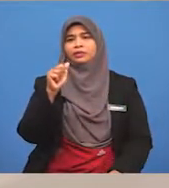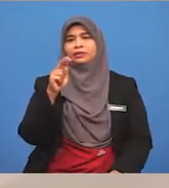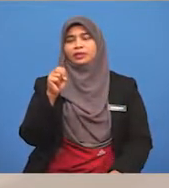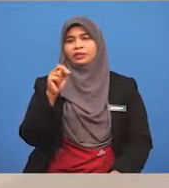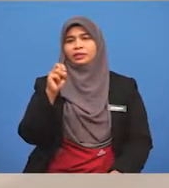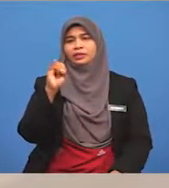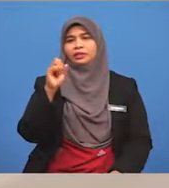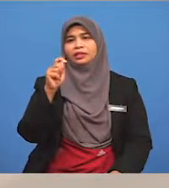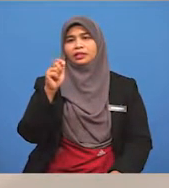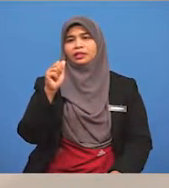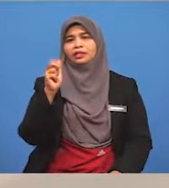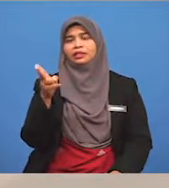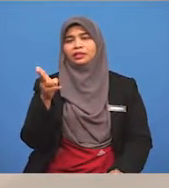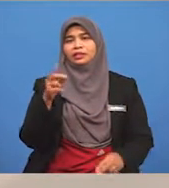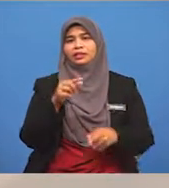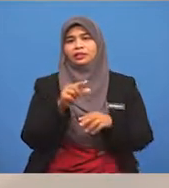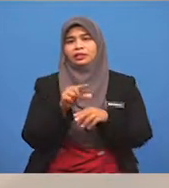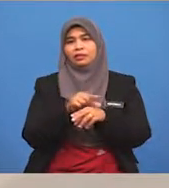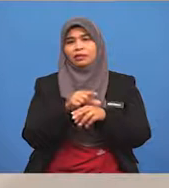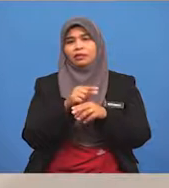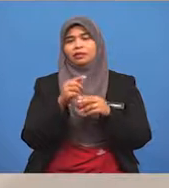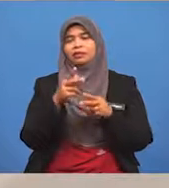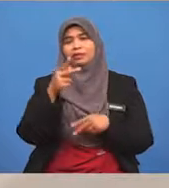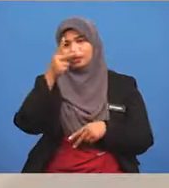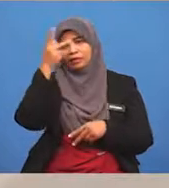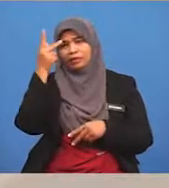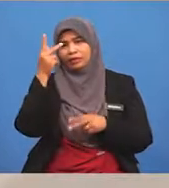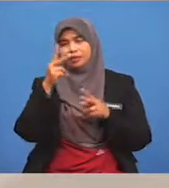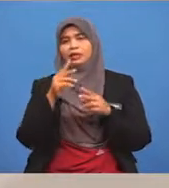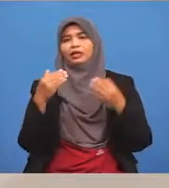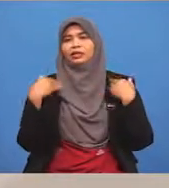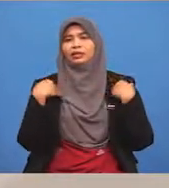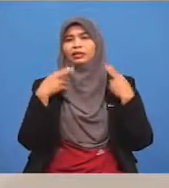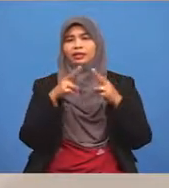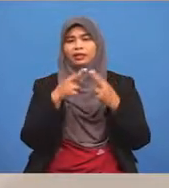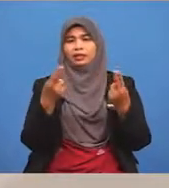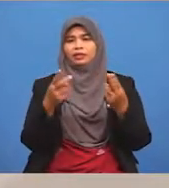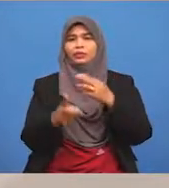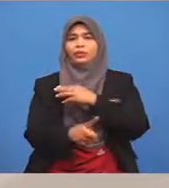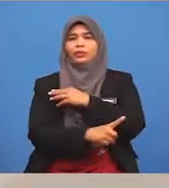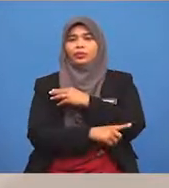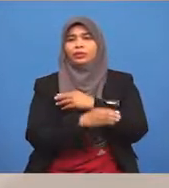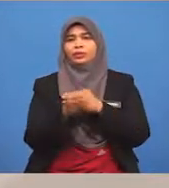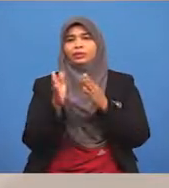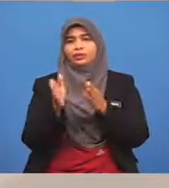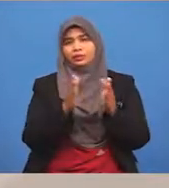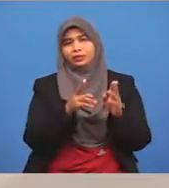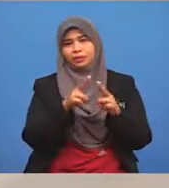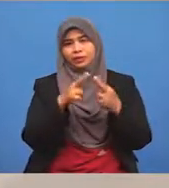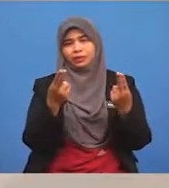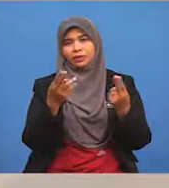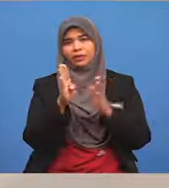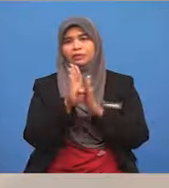Sunan kerana kitab ini mengandungi hadis hukum dan susunan hadis